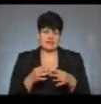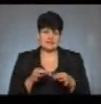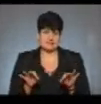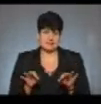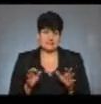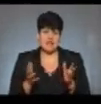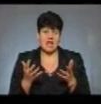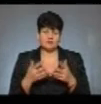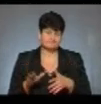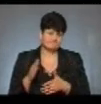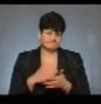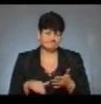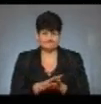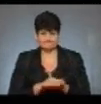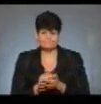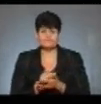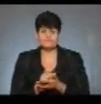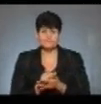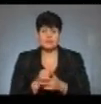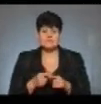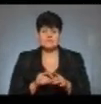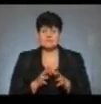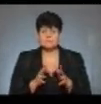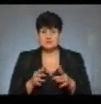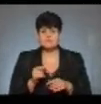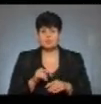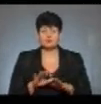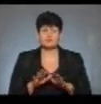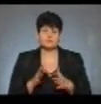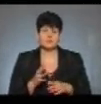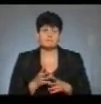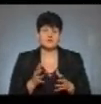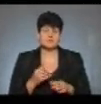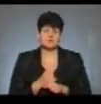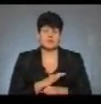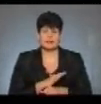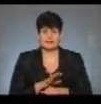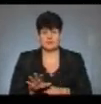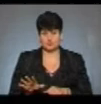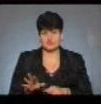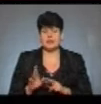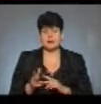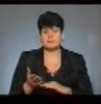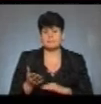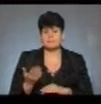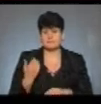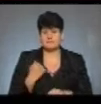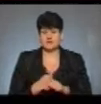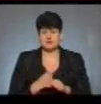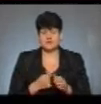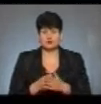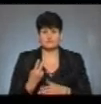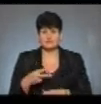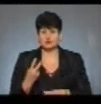автоматично анульовані, тому що це більше в такому випадку, більше працювати не буде, як працювали до 22